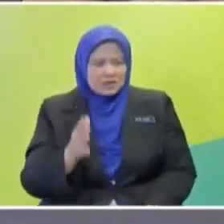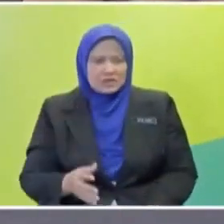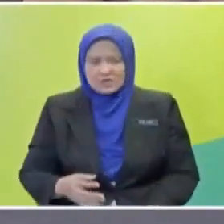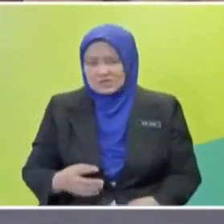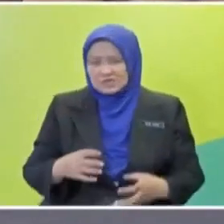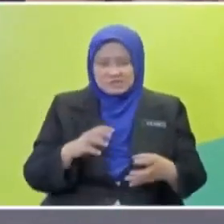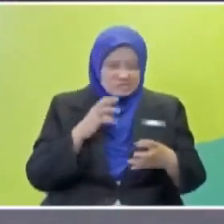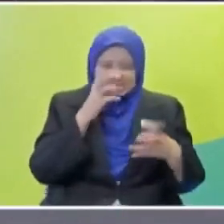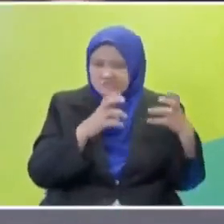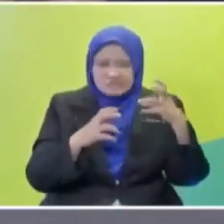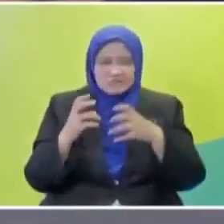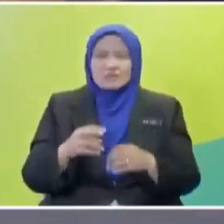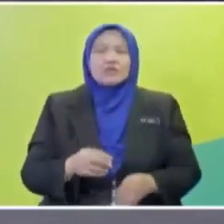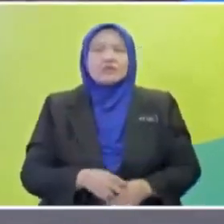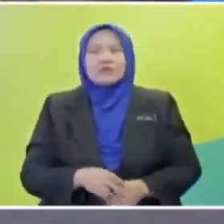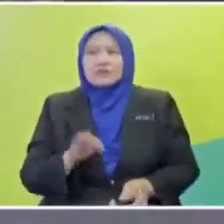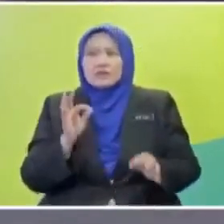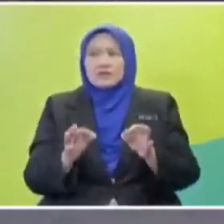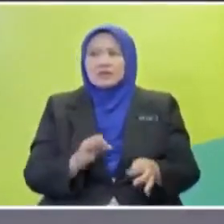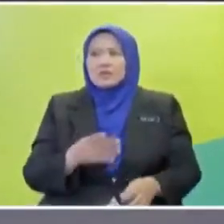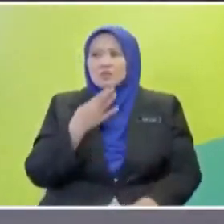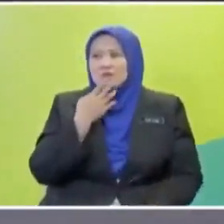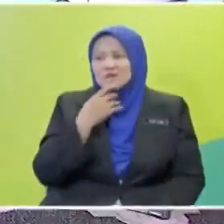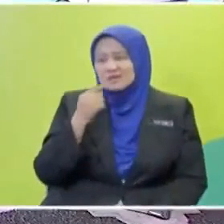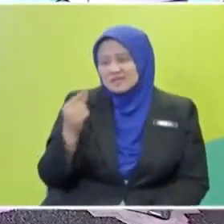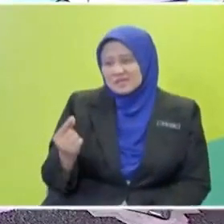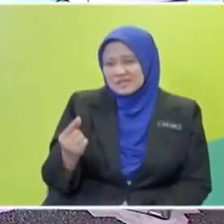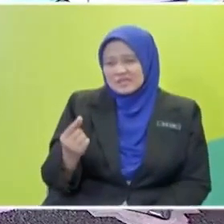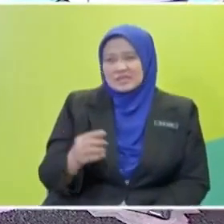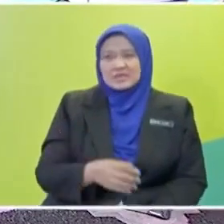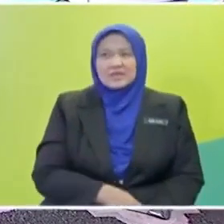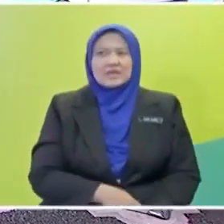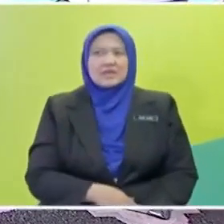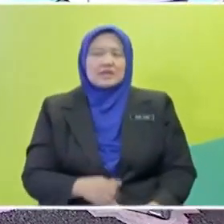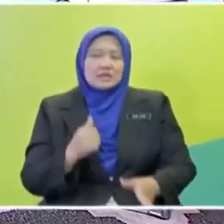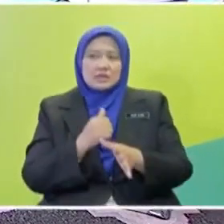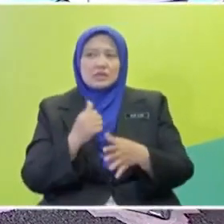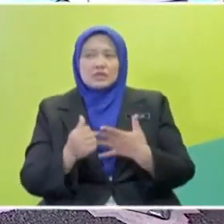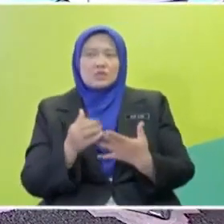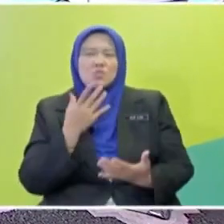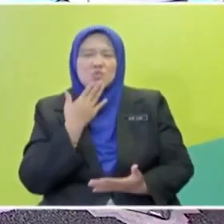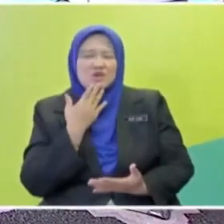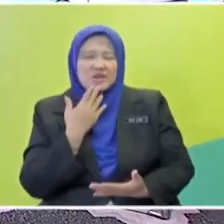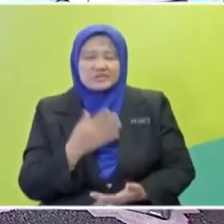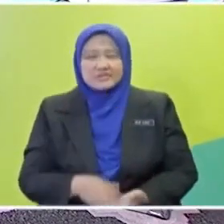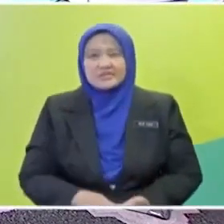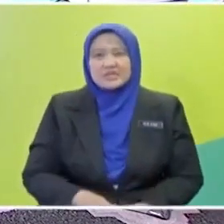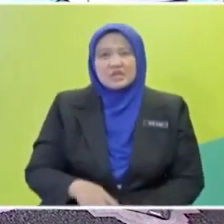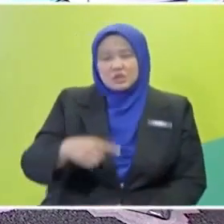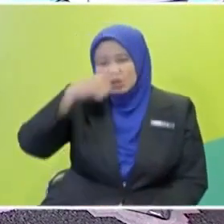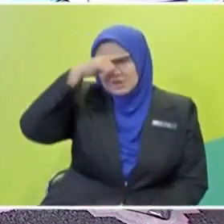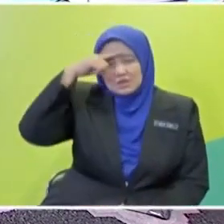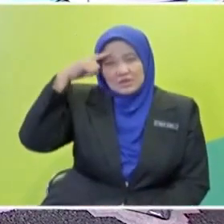Tetapi kalau warna dia terlalu sedikit atau warna yang budak-budak, macam contohnya warna coklat ataupun warna hitam